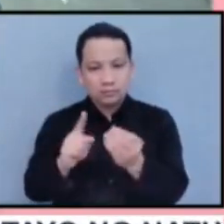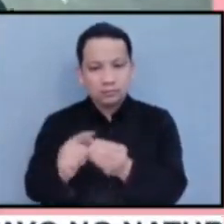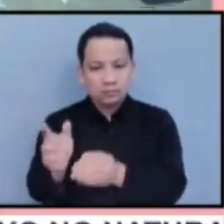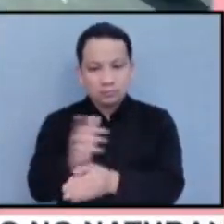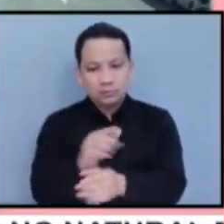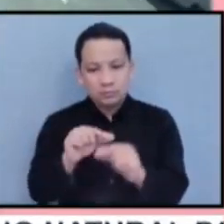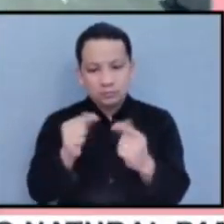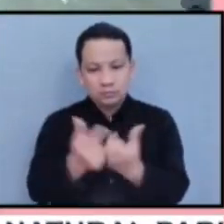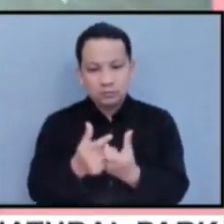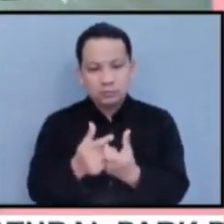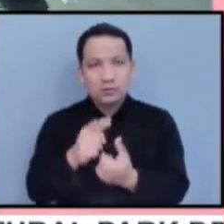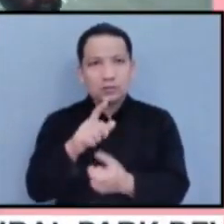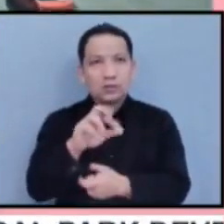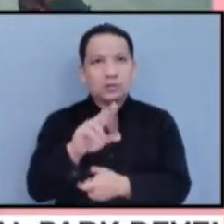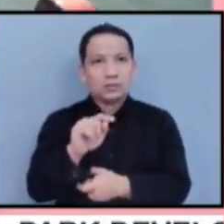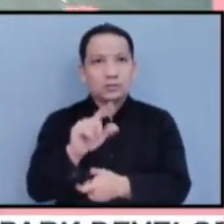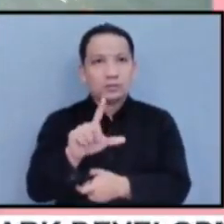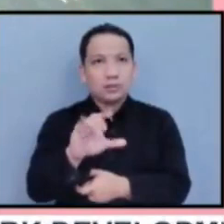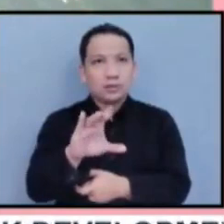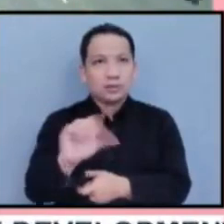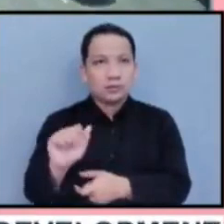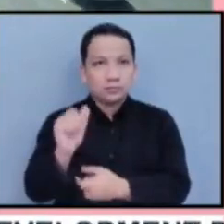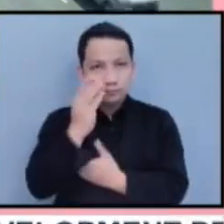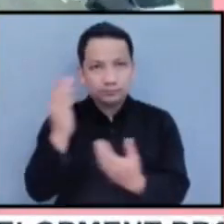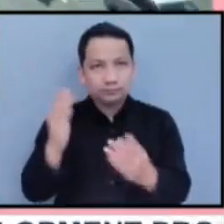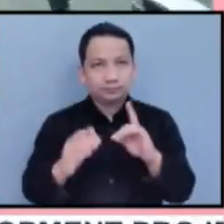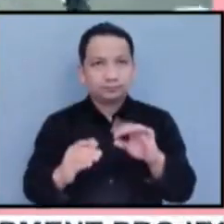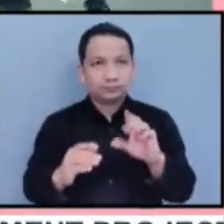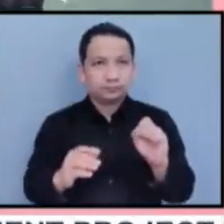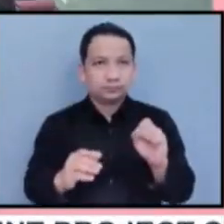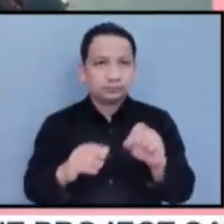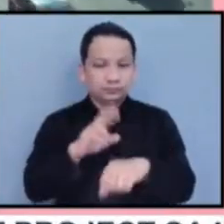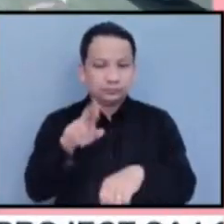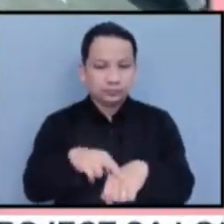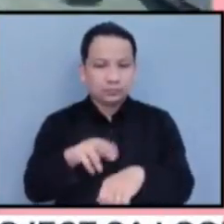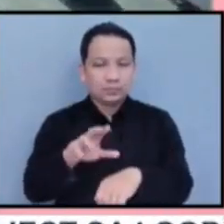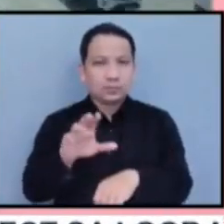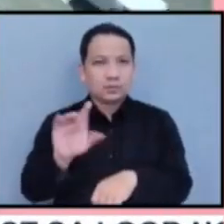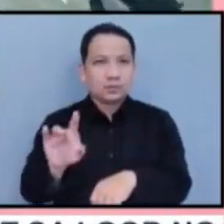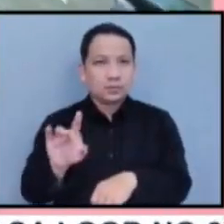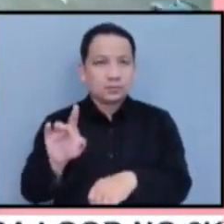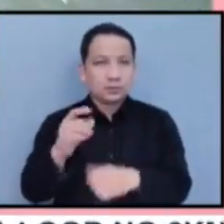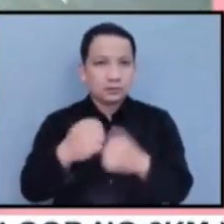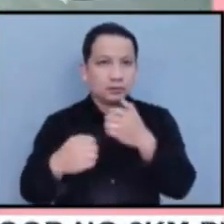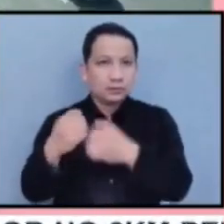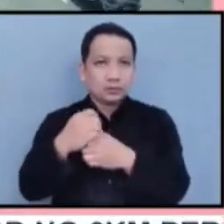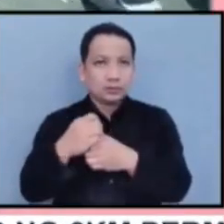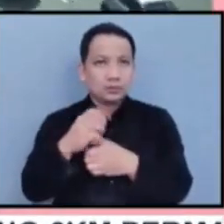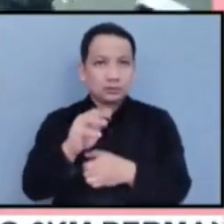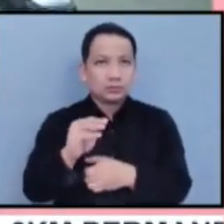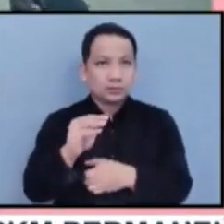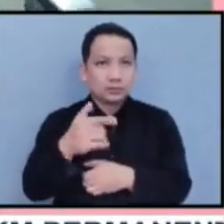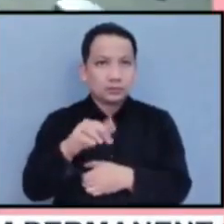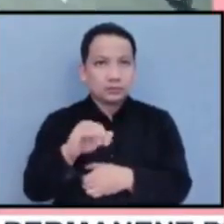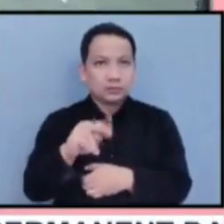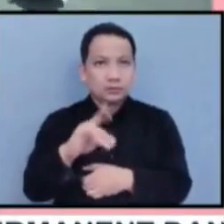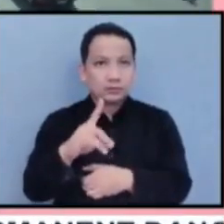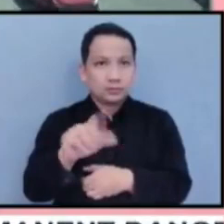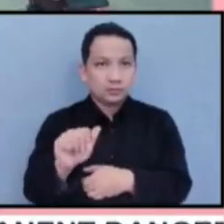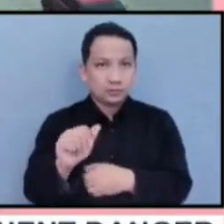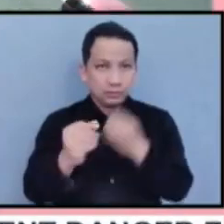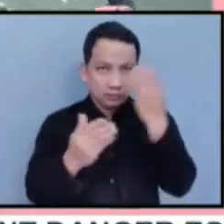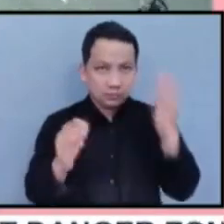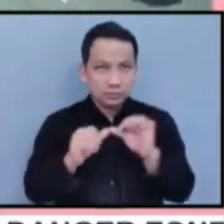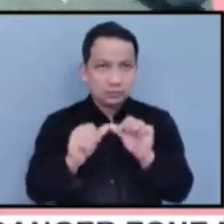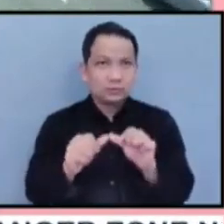ng RTF-8-LCAC. Ayon kay DOST-8 Regional Director Engineer Ernesto M. Granada, nalaman nila ang mahinaing nito at kung